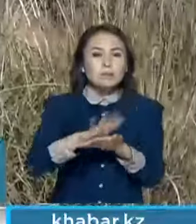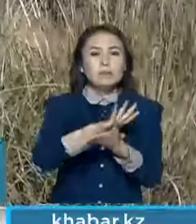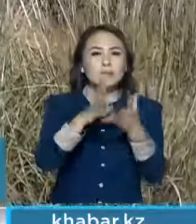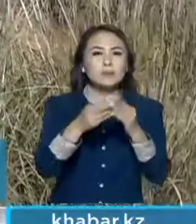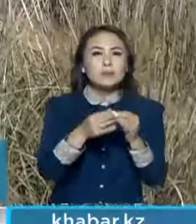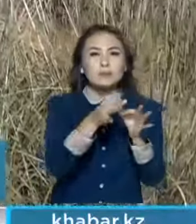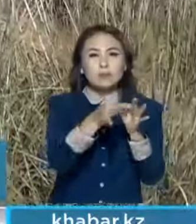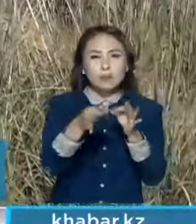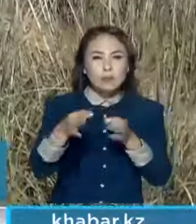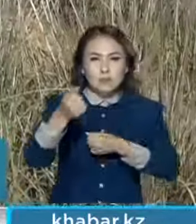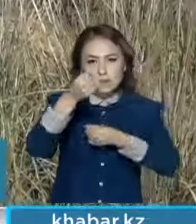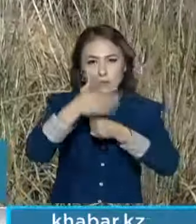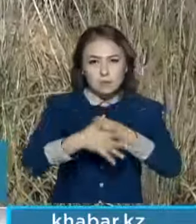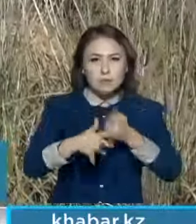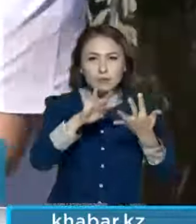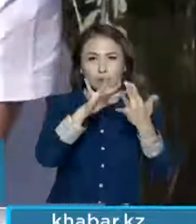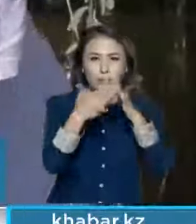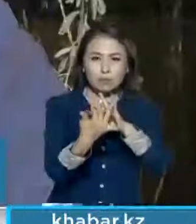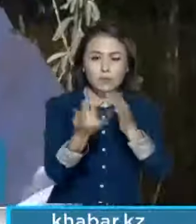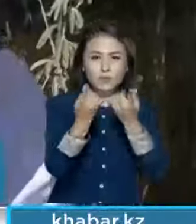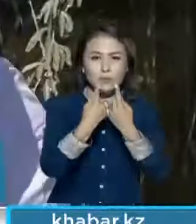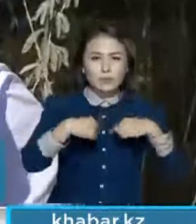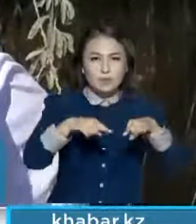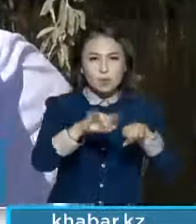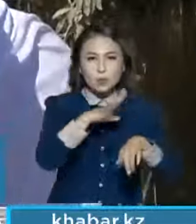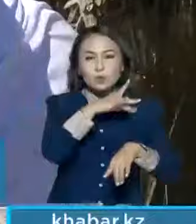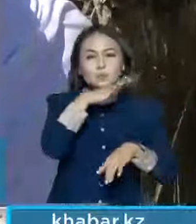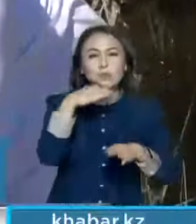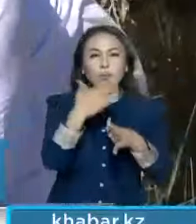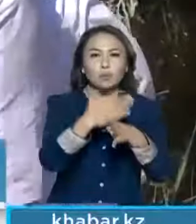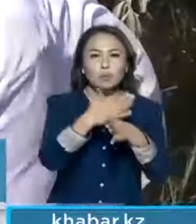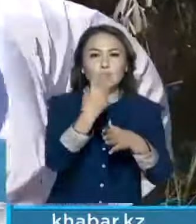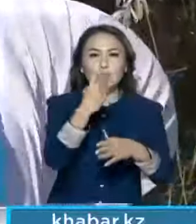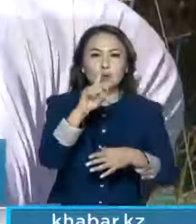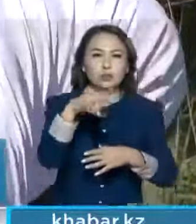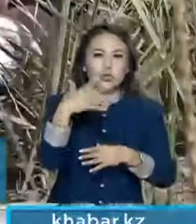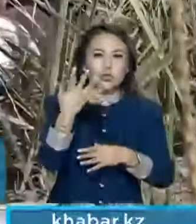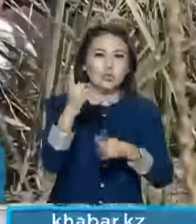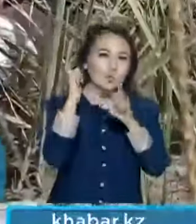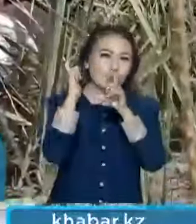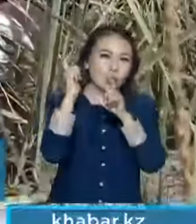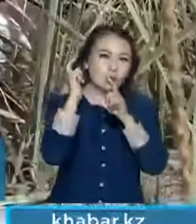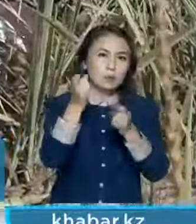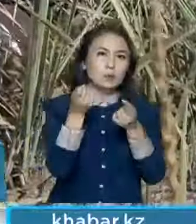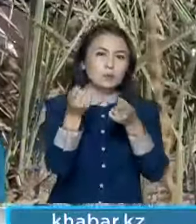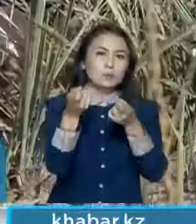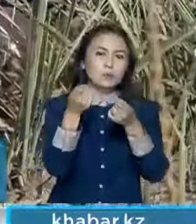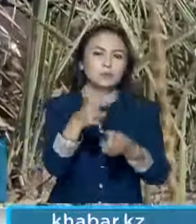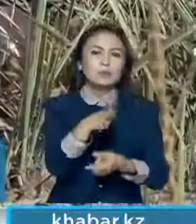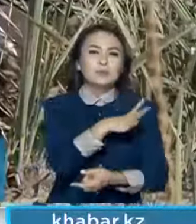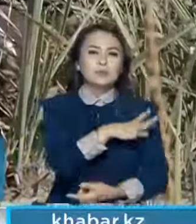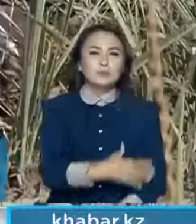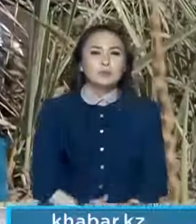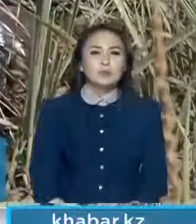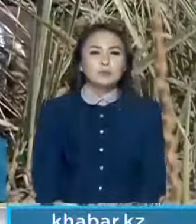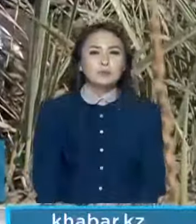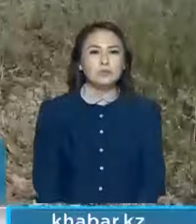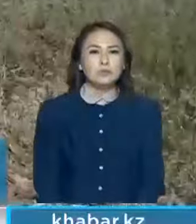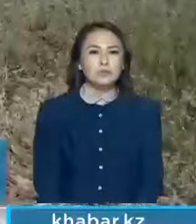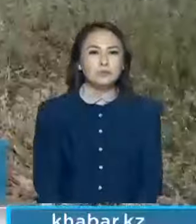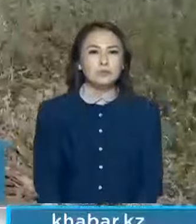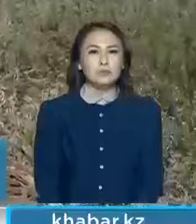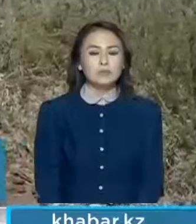Тазалық науқаны аудан орталығымен қатар ауылдарда да ұйымдастырылды. Көпшіліктің көмегімен 2,5 тоннадан аса қоқыс шығарылған.